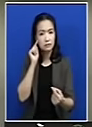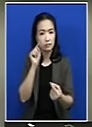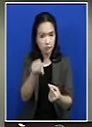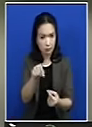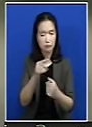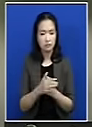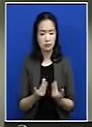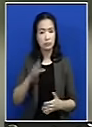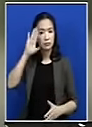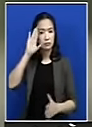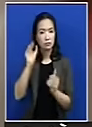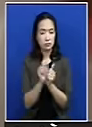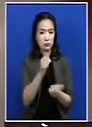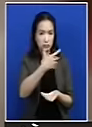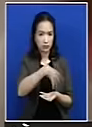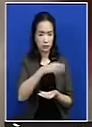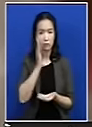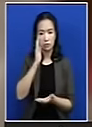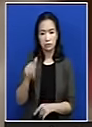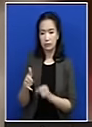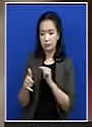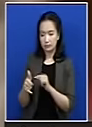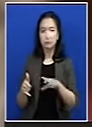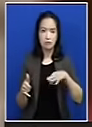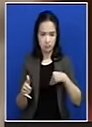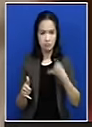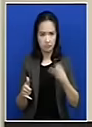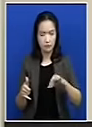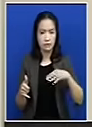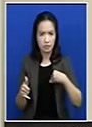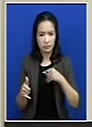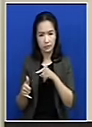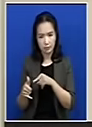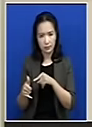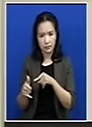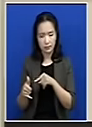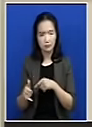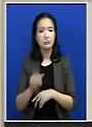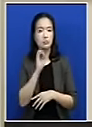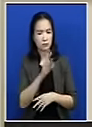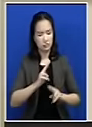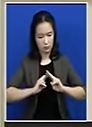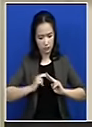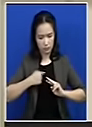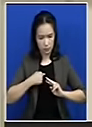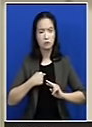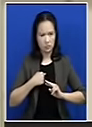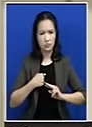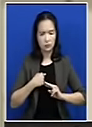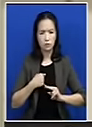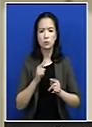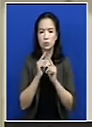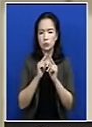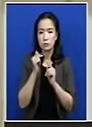จให้ข้อมูลแบบนี้ครับว่านายเจนภพรับสารภาพตลอดข้อกล่าวหาย้ำตัวเองยังมีสติ